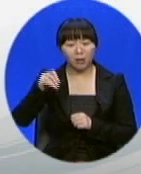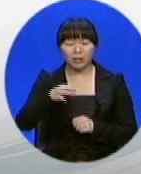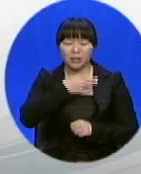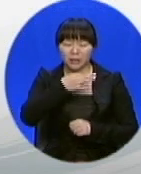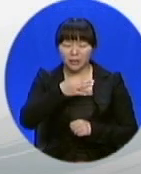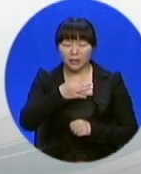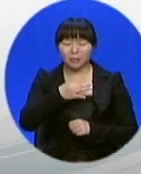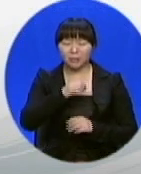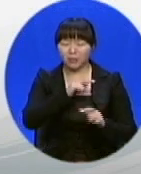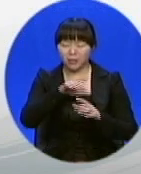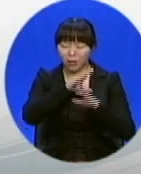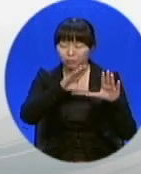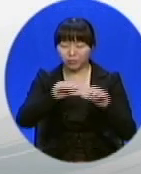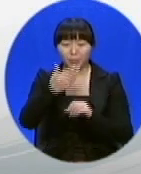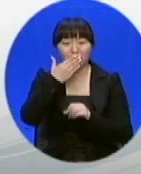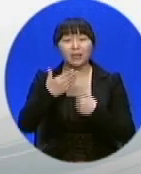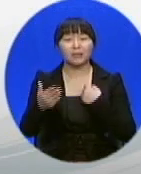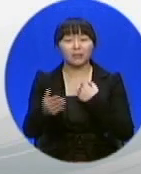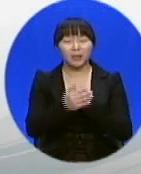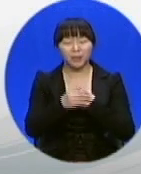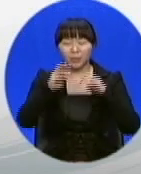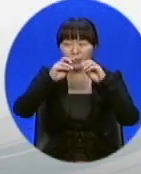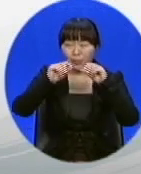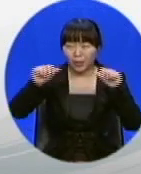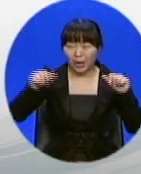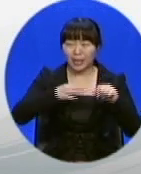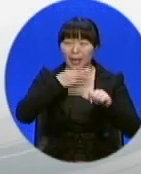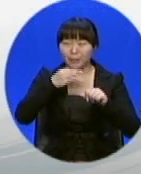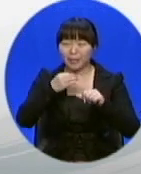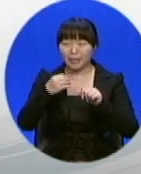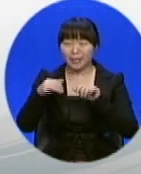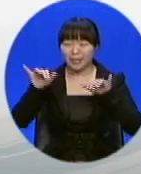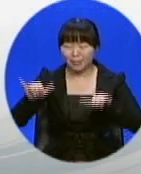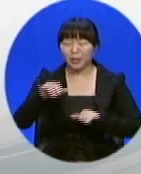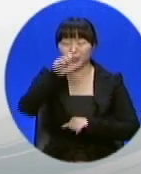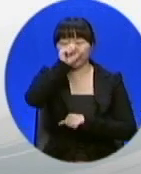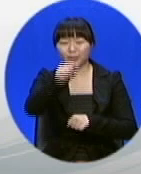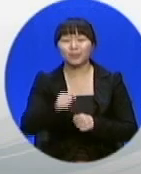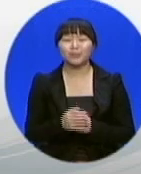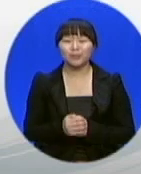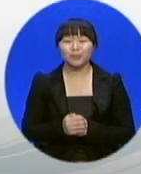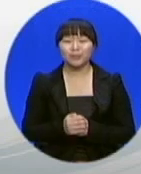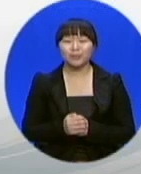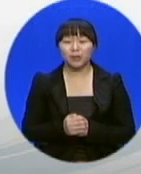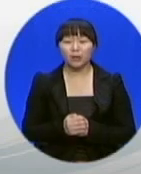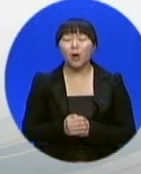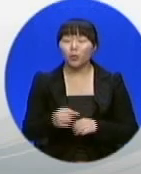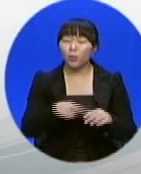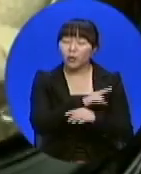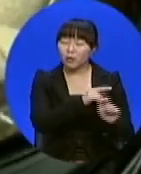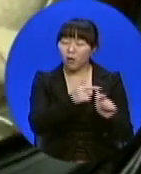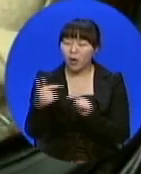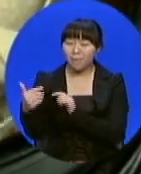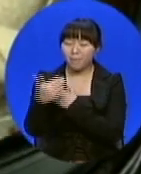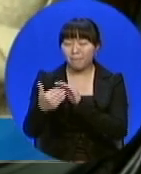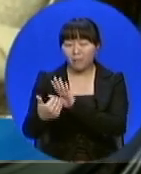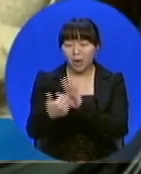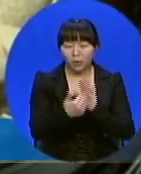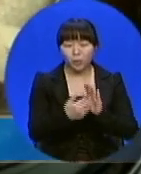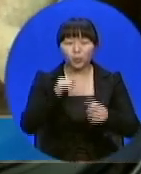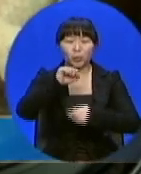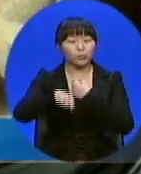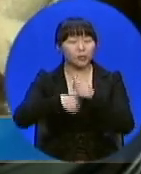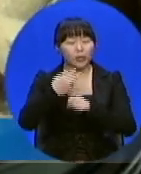가래를 완화시켜주는 만큼 미세먼지와 더불어 감기 예방에도 효과적인데요. 이 밖에도 면역력을 높이는